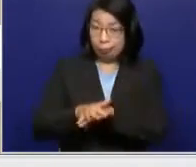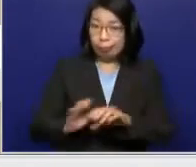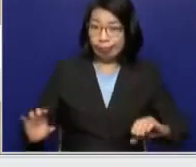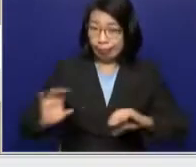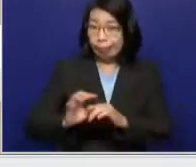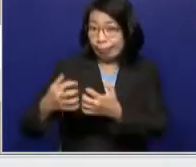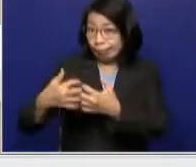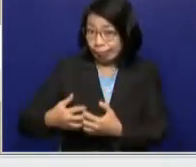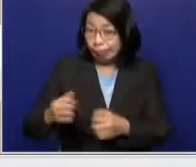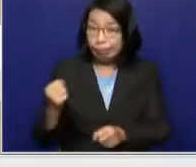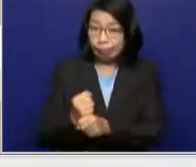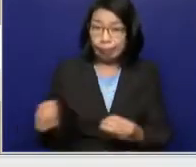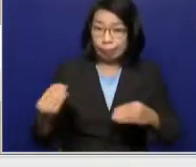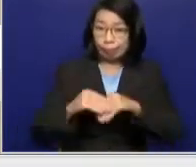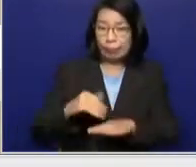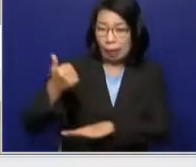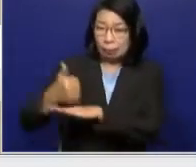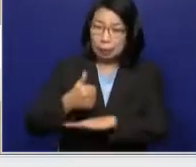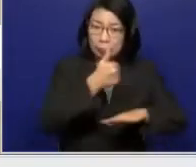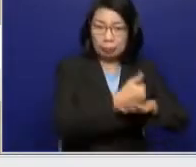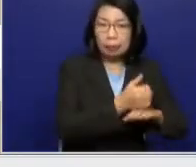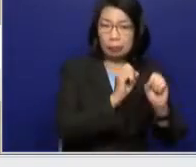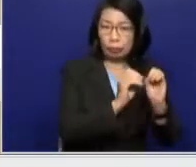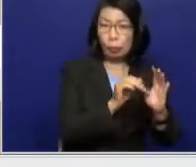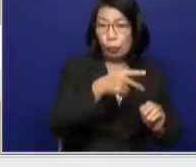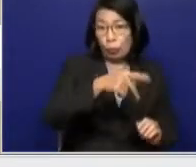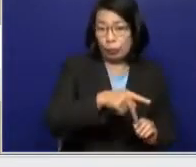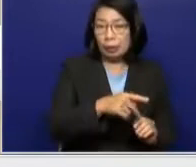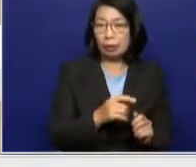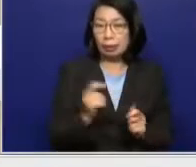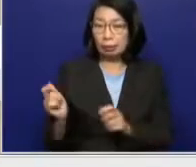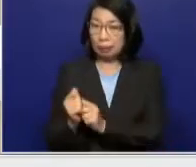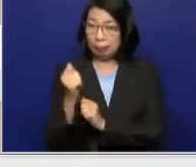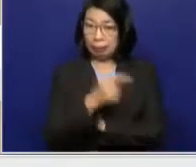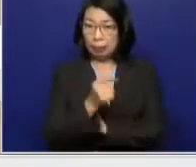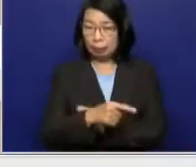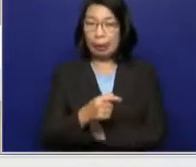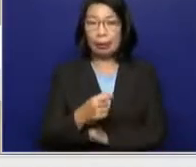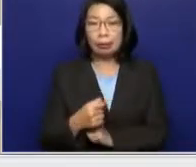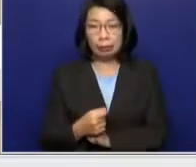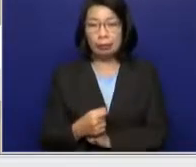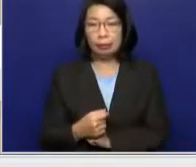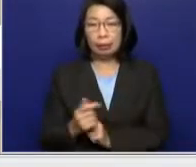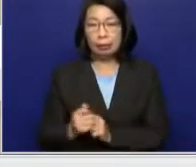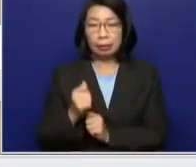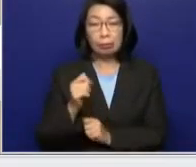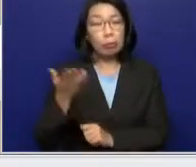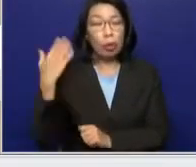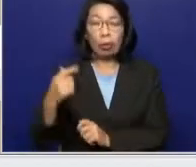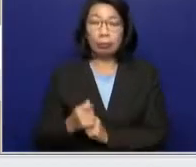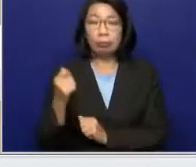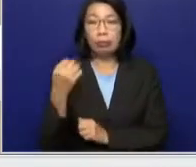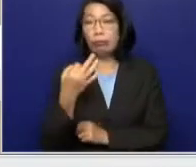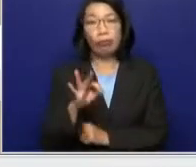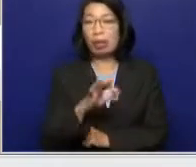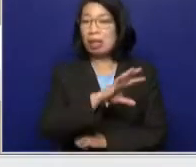แต่งตั้งหัวหน้างานให้เป็นอาจารย์พิเศษแล้วก็จ่ายเงินค่าตอบแทนให้เขาเล็กๆน้อยๆที่ผ่านมาไม่จ่ายเลยครับใช้เขาฟรี